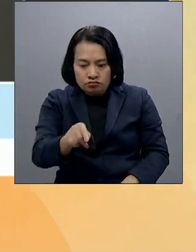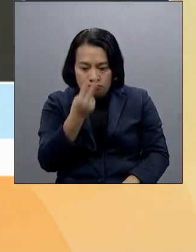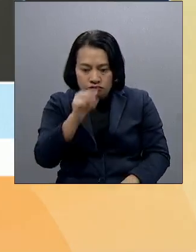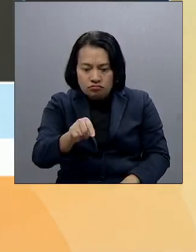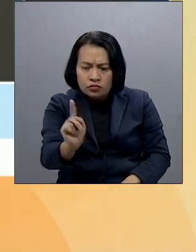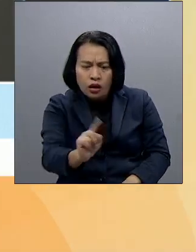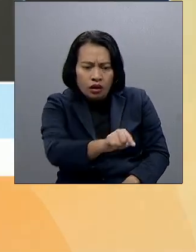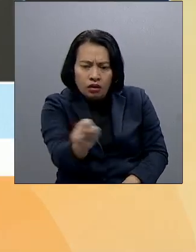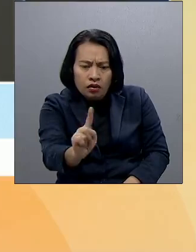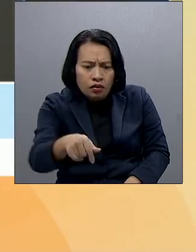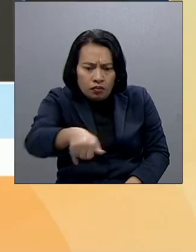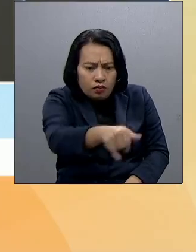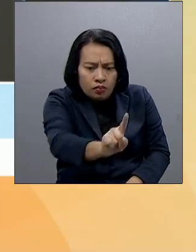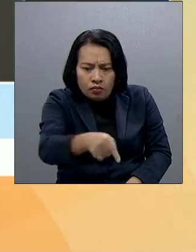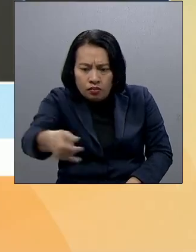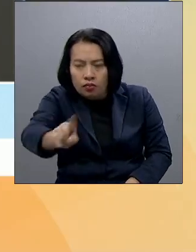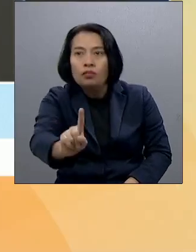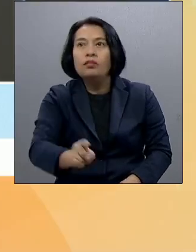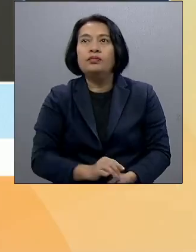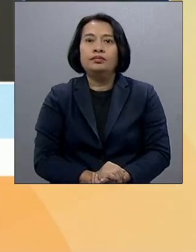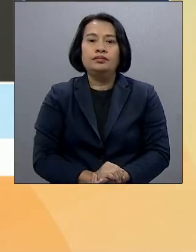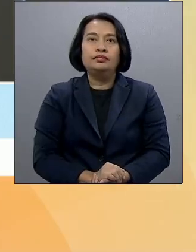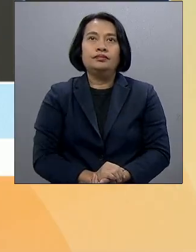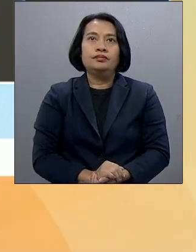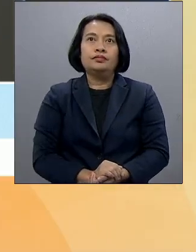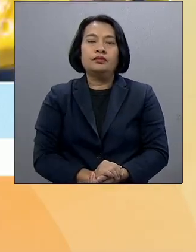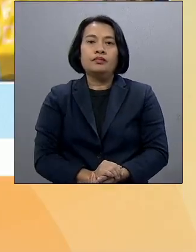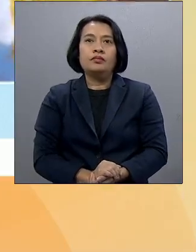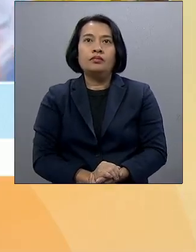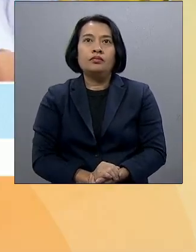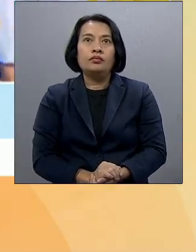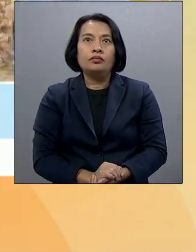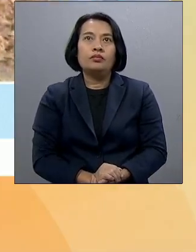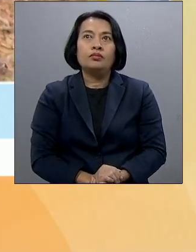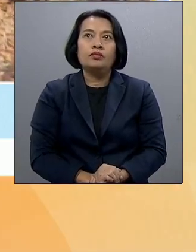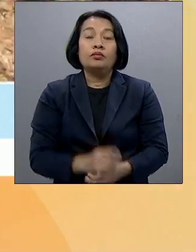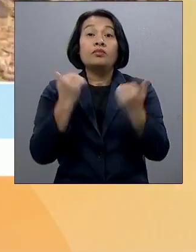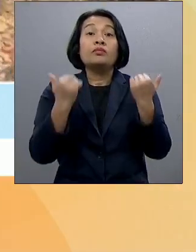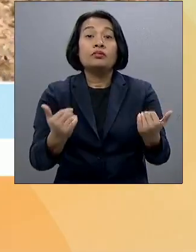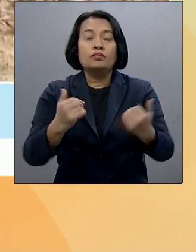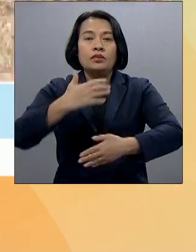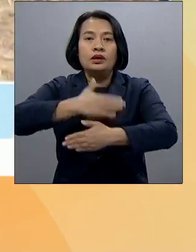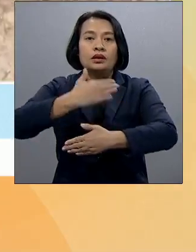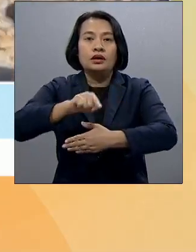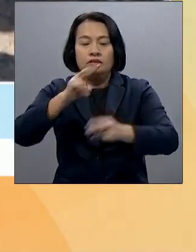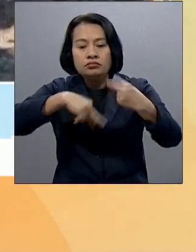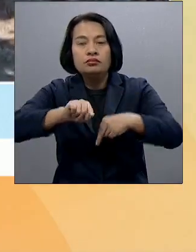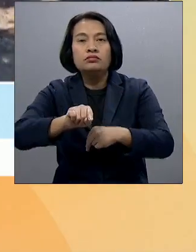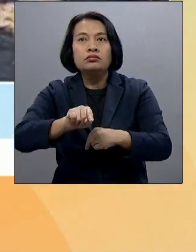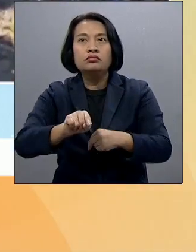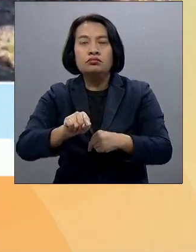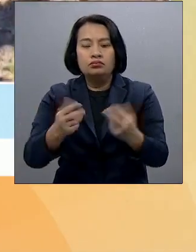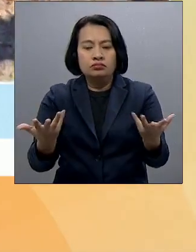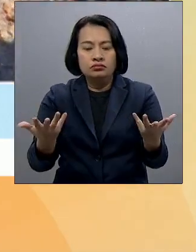างไหนอะไรยังไงคะข้อมูลล่าสุด คือเช้านี้เราทางสายตรวจเขื่อนนะครับก็ไม่ได้พบเจอ